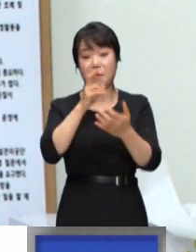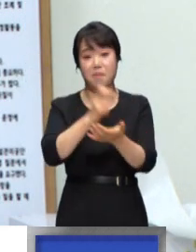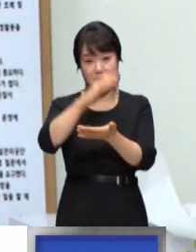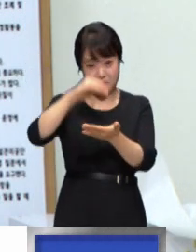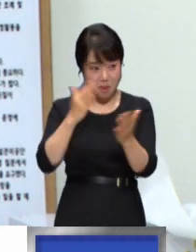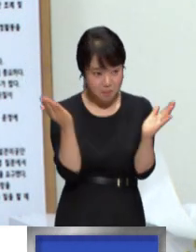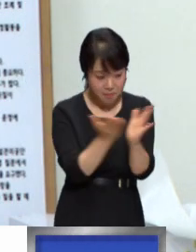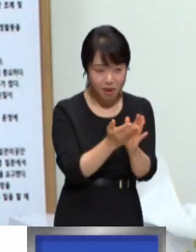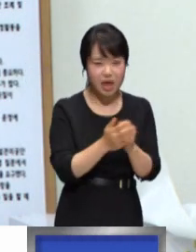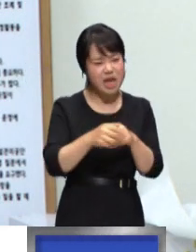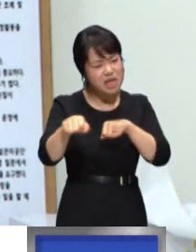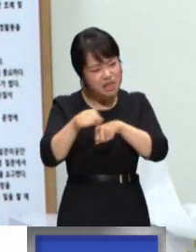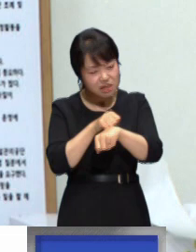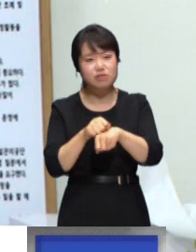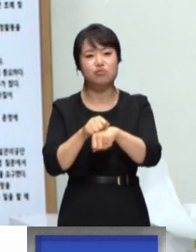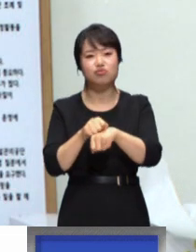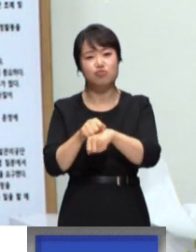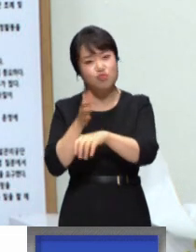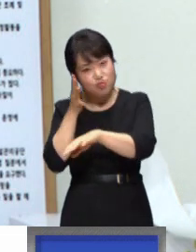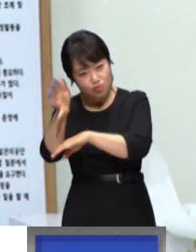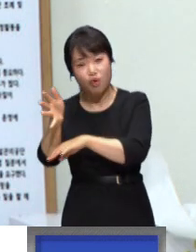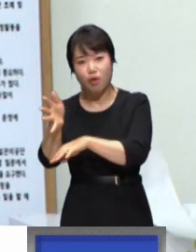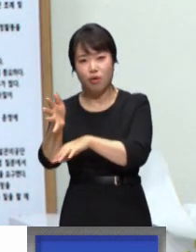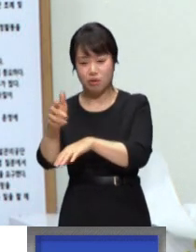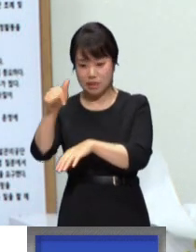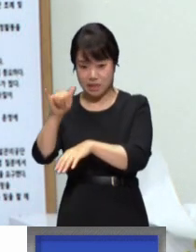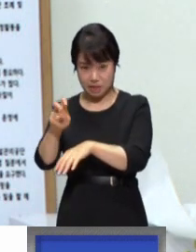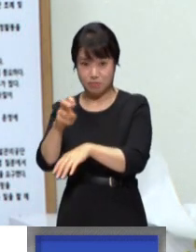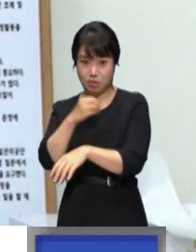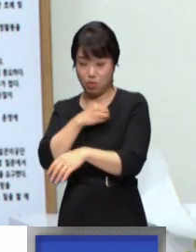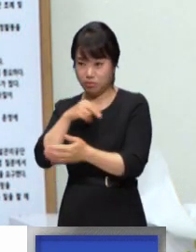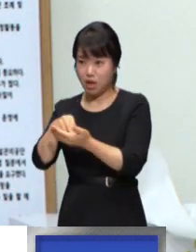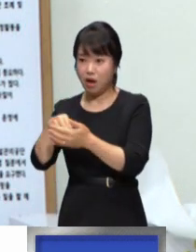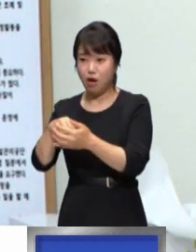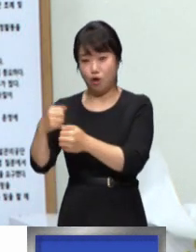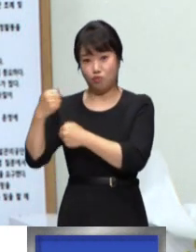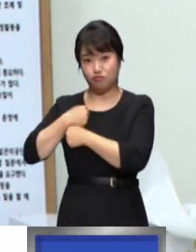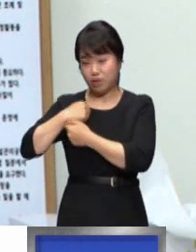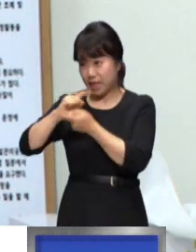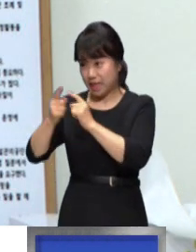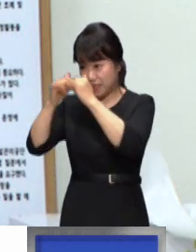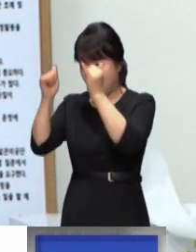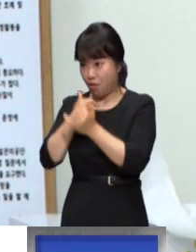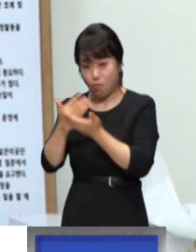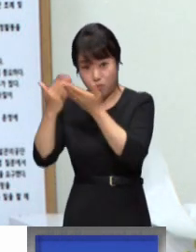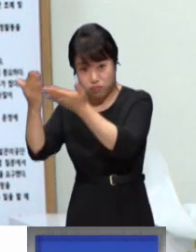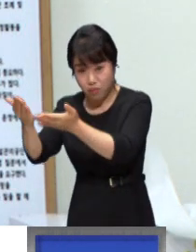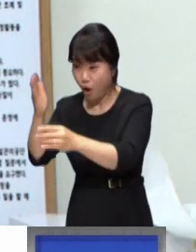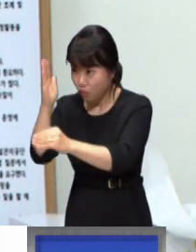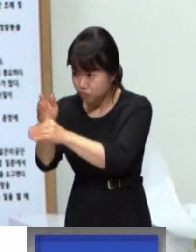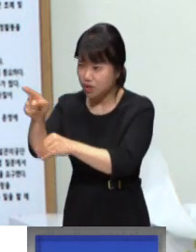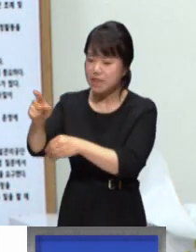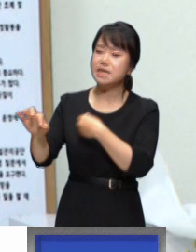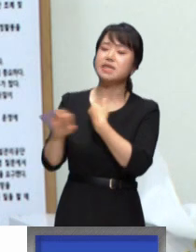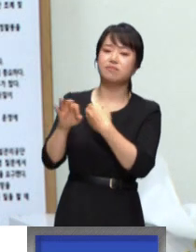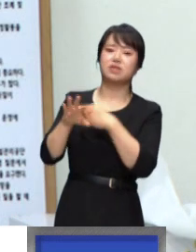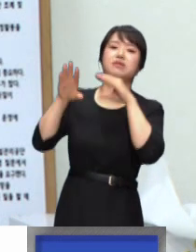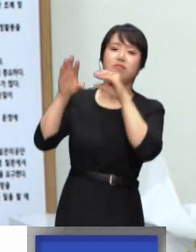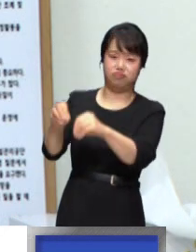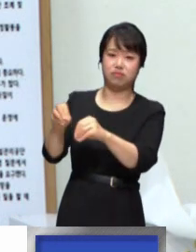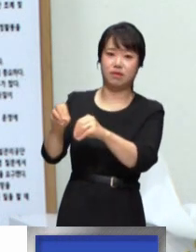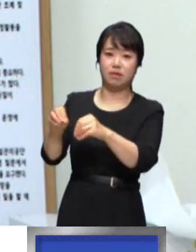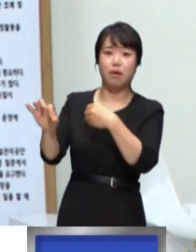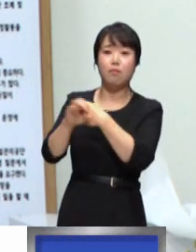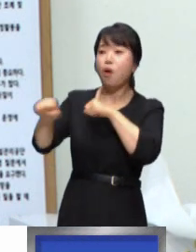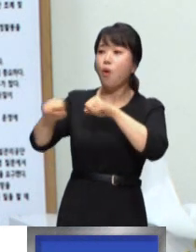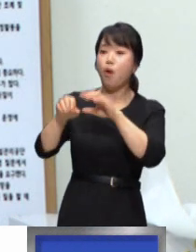의장이 특수경력직 공무원인 구의원에게 군입대에 따른 휴직을 명할 수 있고 그에 따른 의원직이